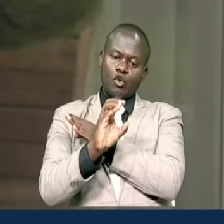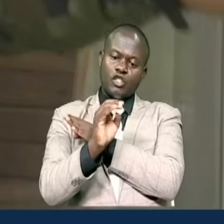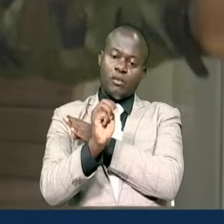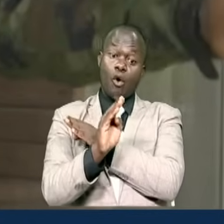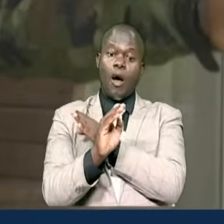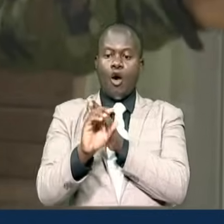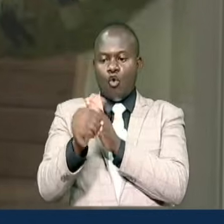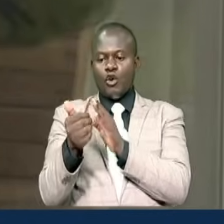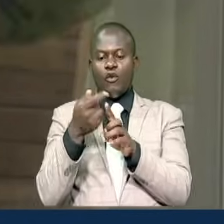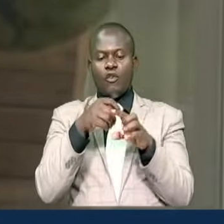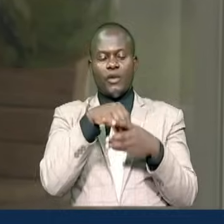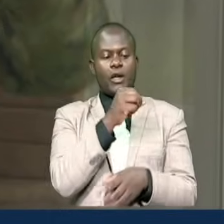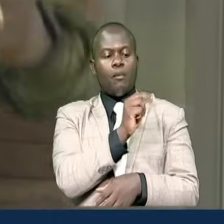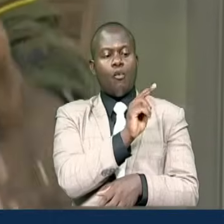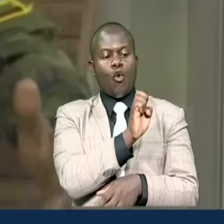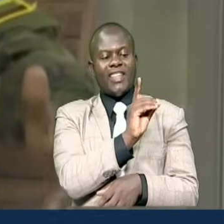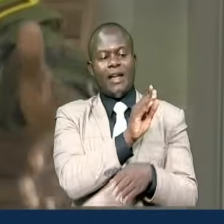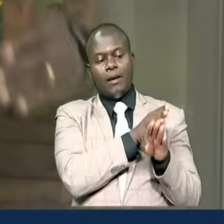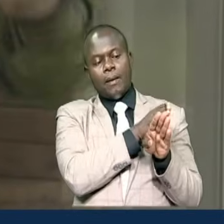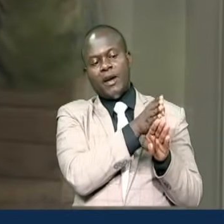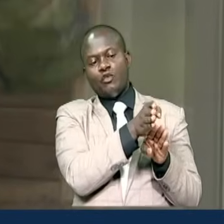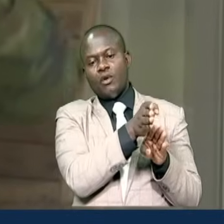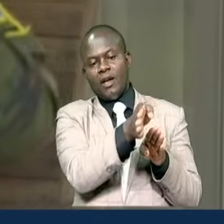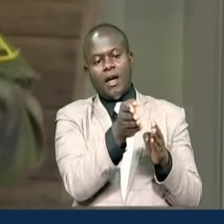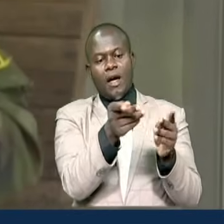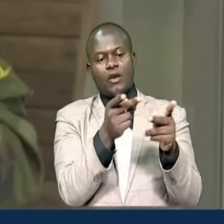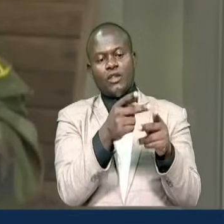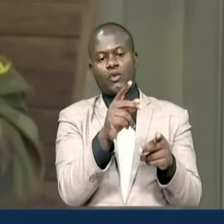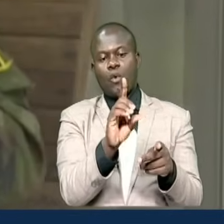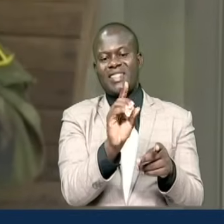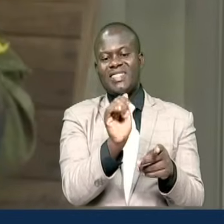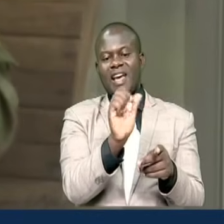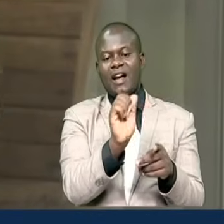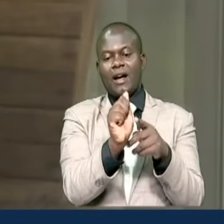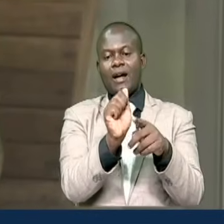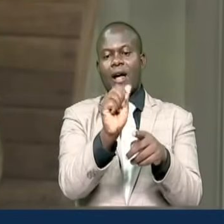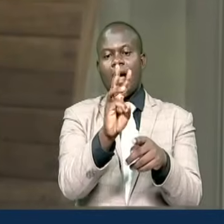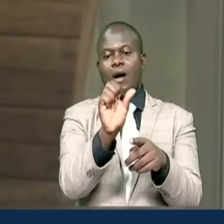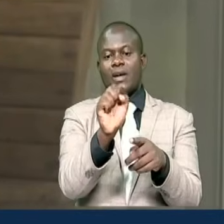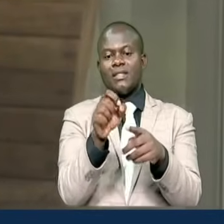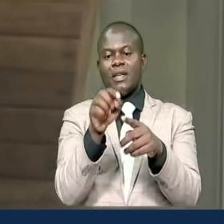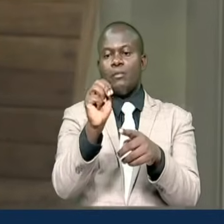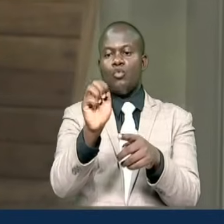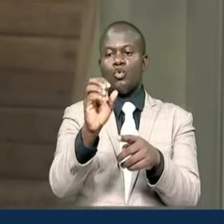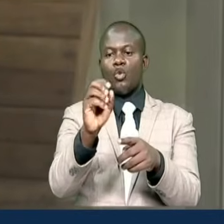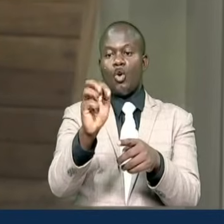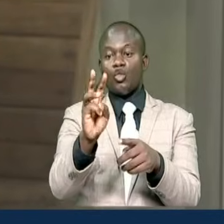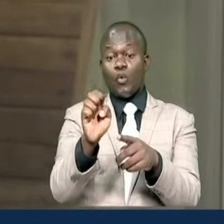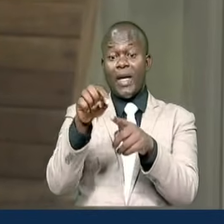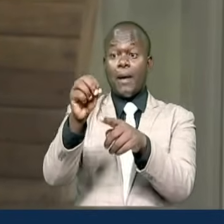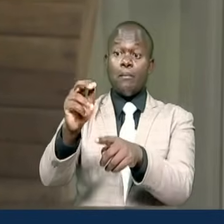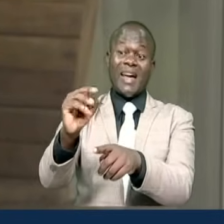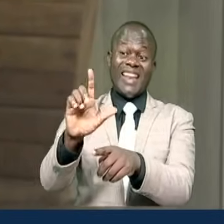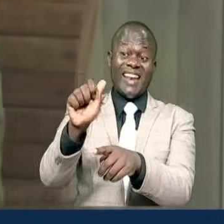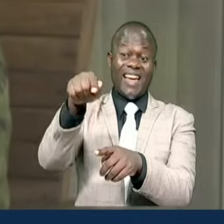uturuka ahitwa Mueda banyura ahitwa Diaka, Awase, Mutotwe, Manila,